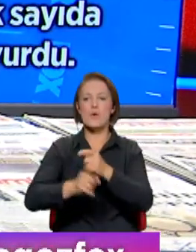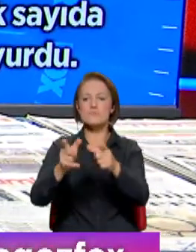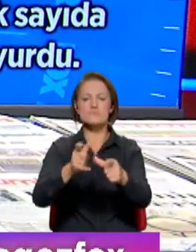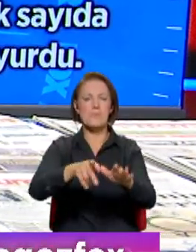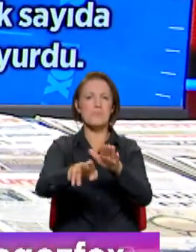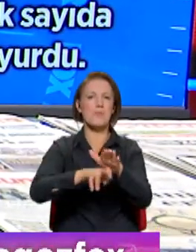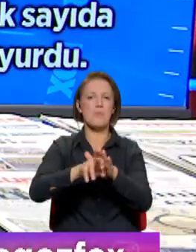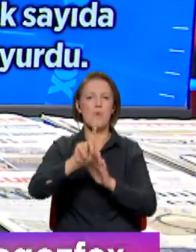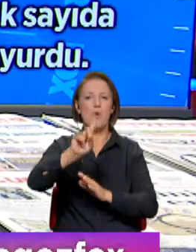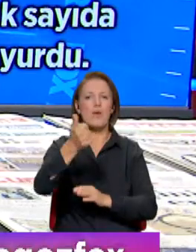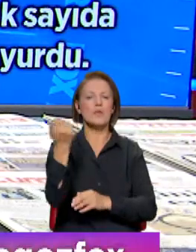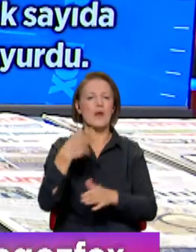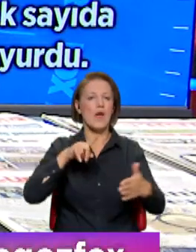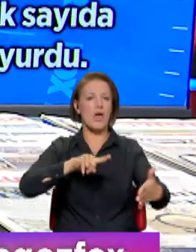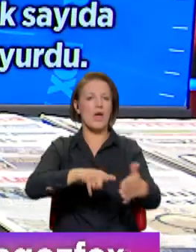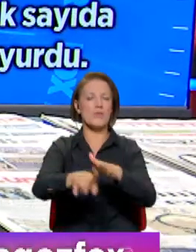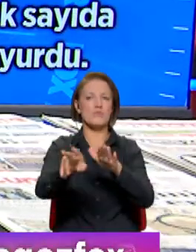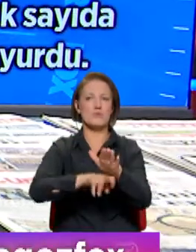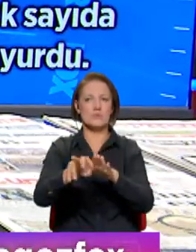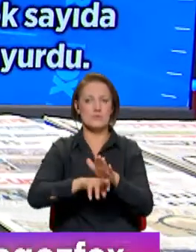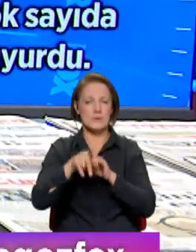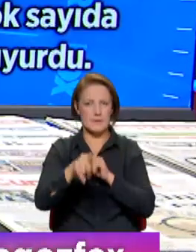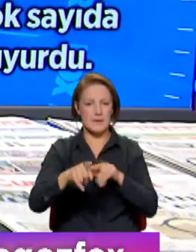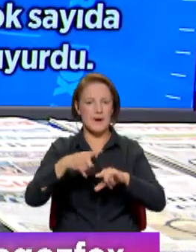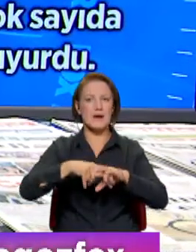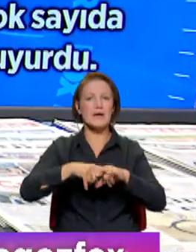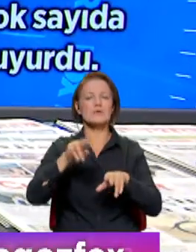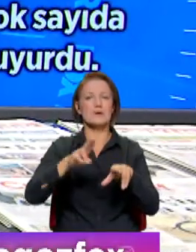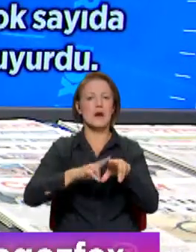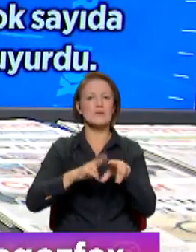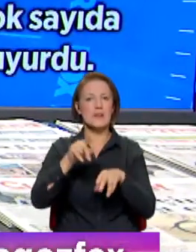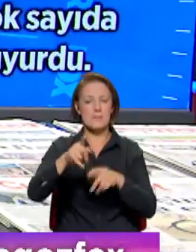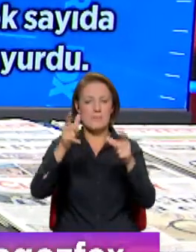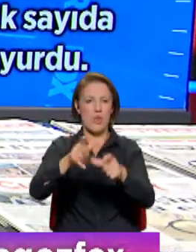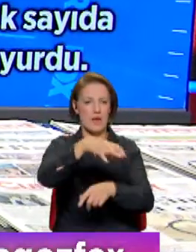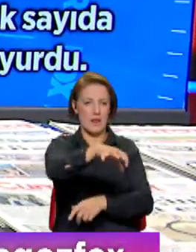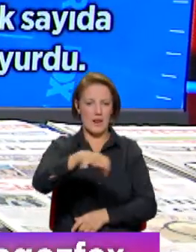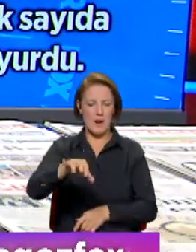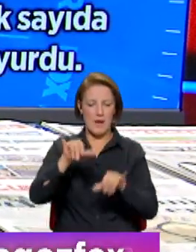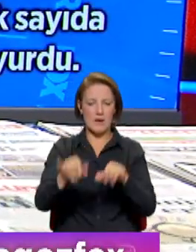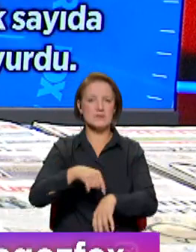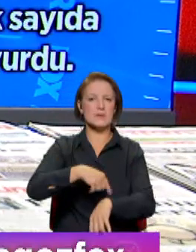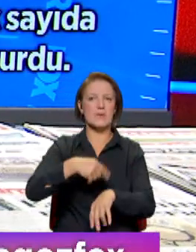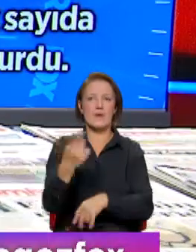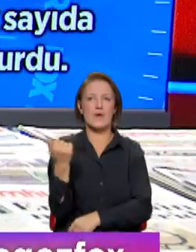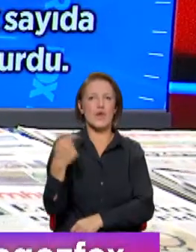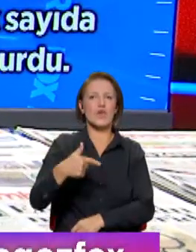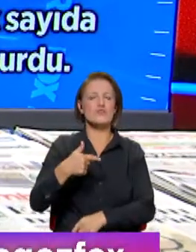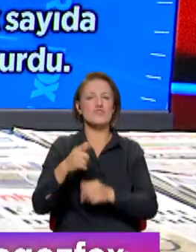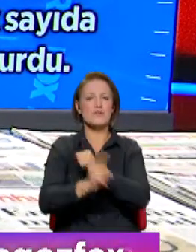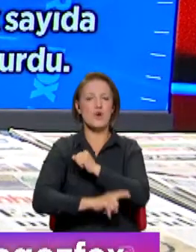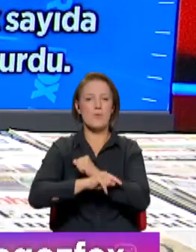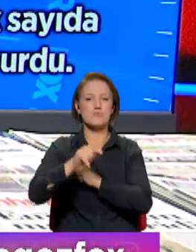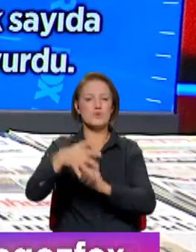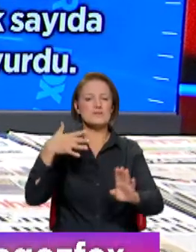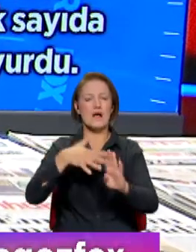vuruldu. 16 hedef vuruldu. Metina'da, Gara'da, Hakkuk'ta, Kandil ve Assos bölgelerinde. Aynı zamanda ikinci terörist, bu